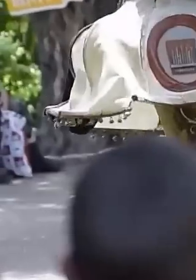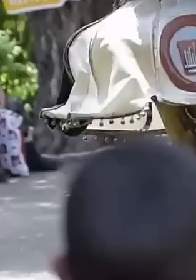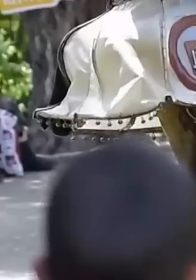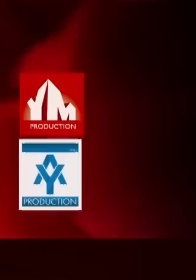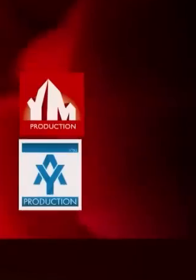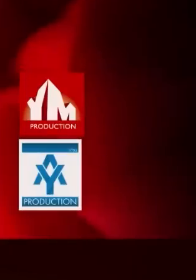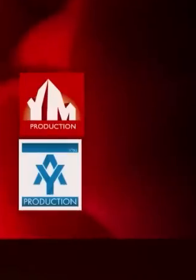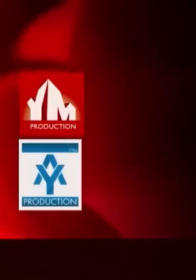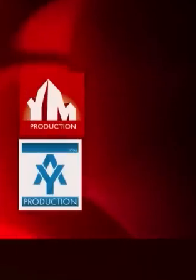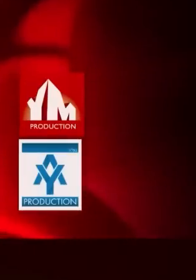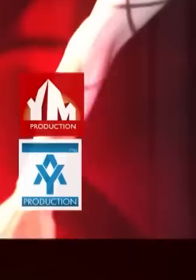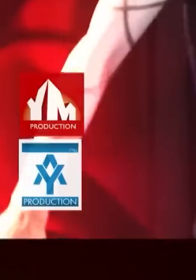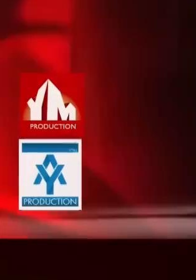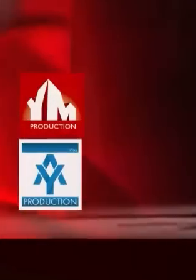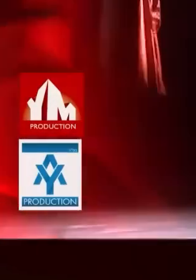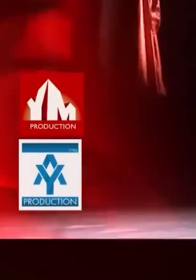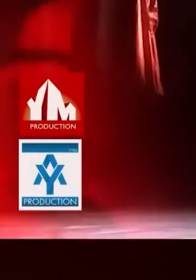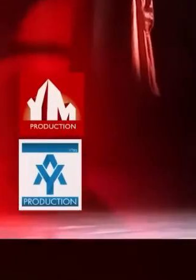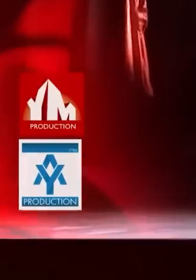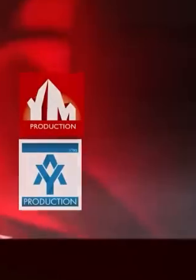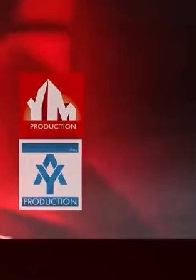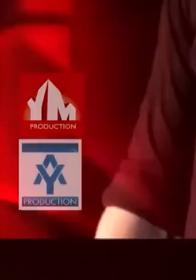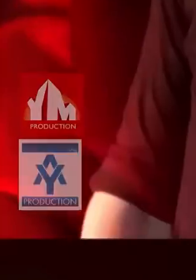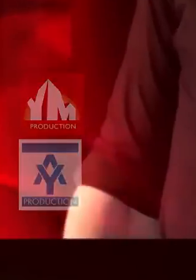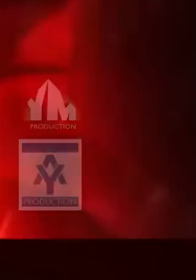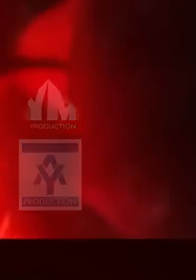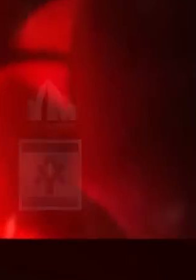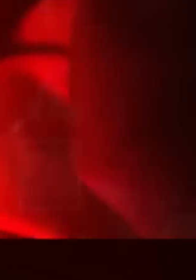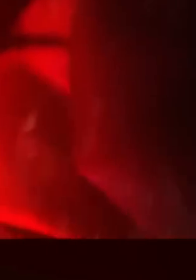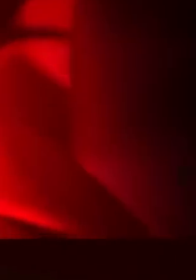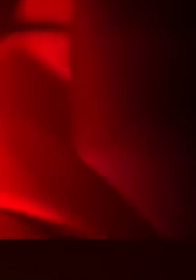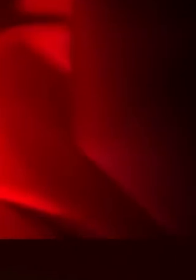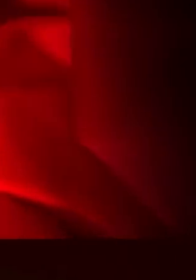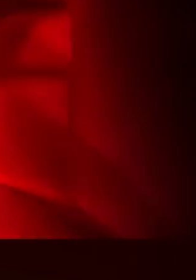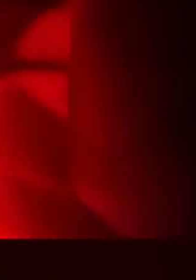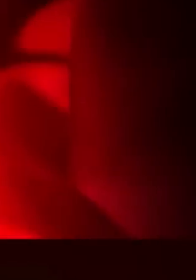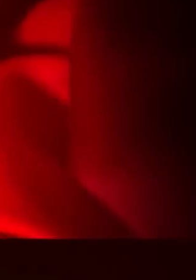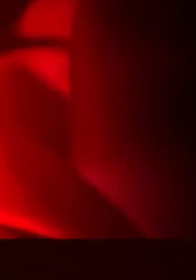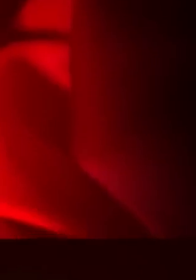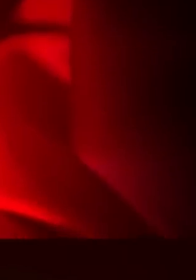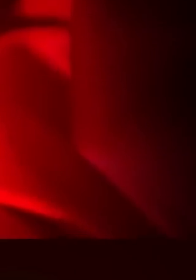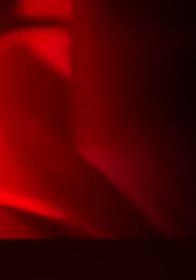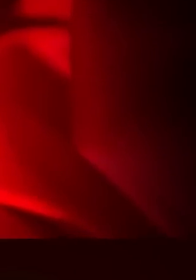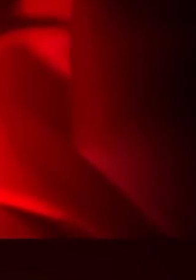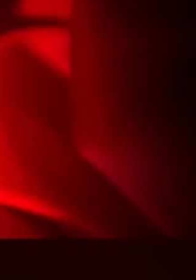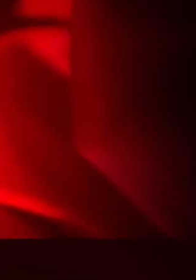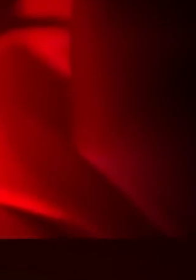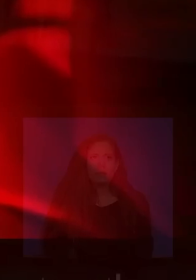חיפה. פרימה בלרינה, נטליה אוסיפובה, במופע הבלט קרמן. כרטיסים בקופת בראבו.